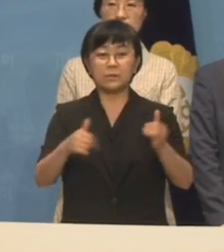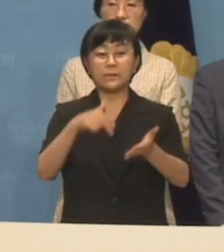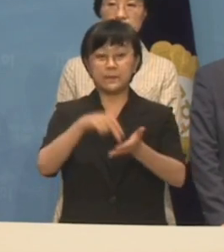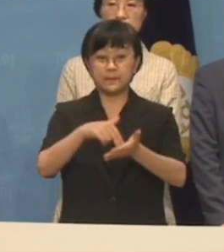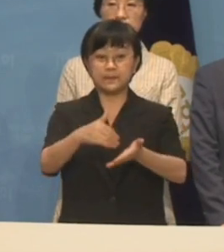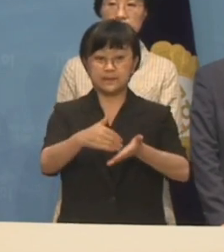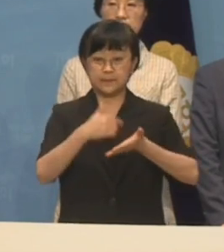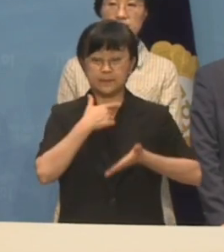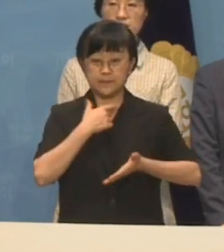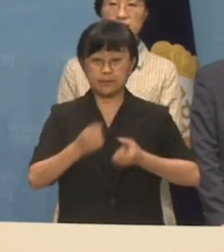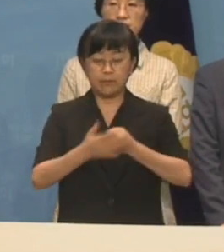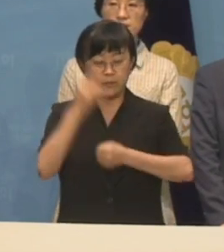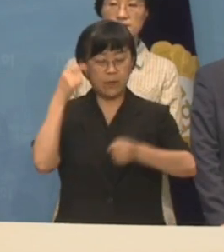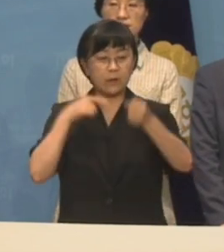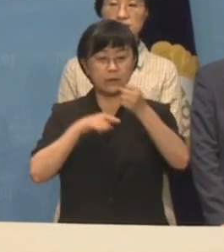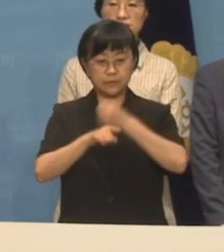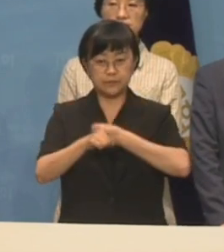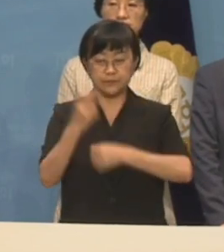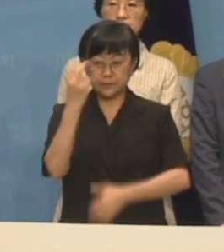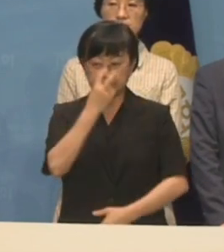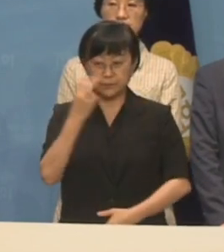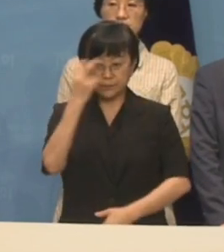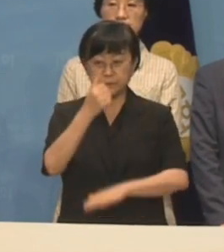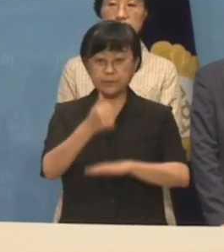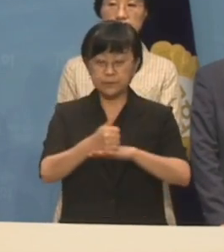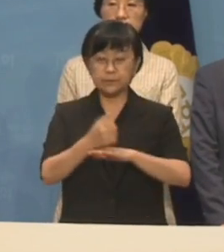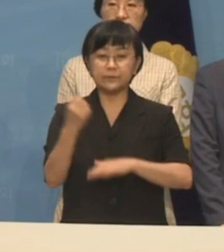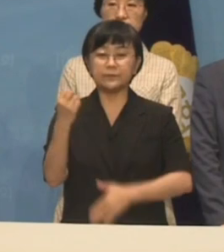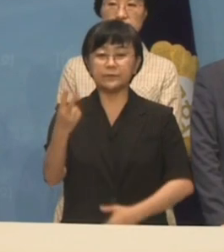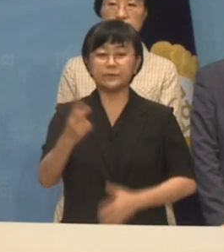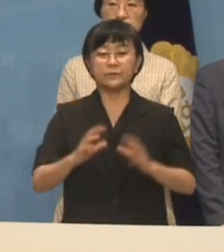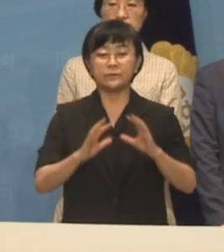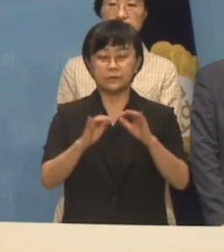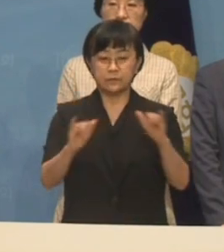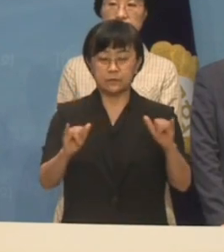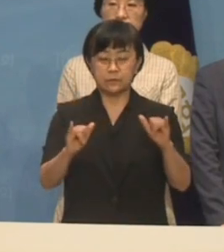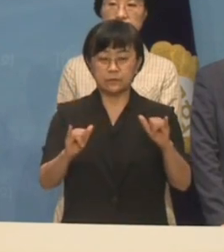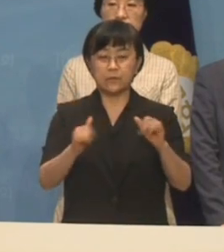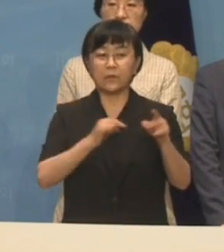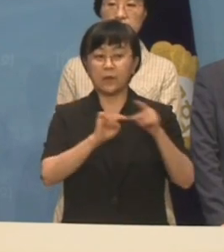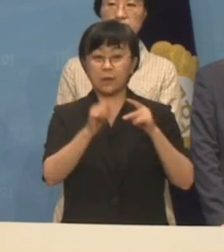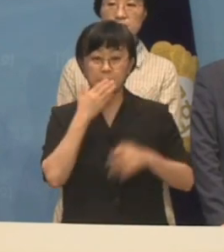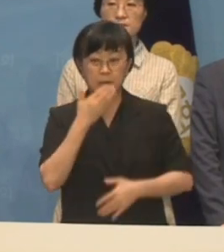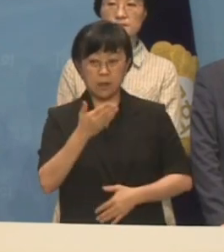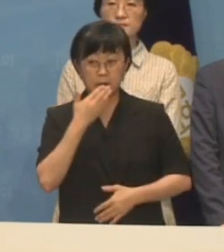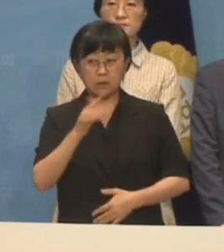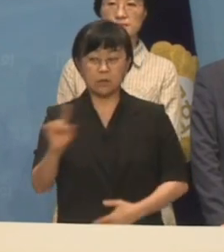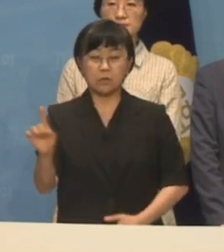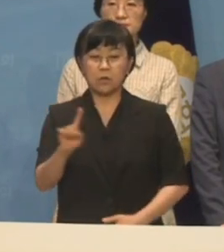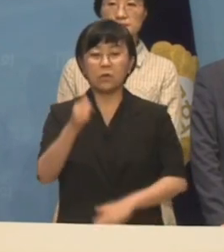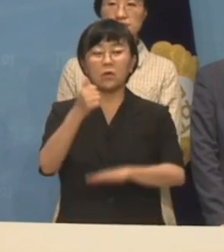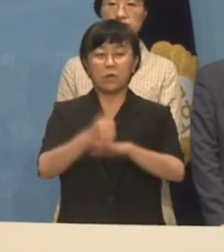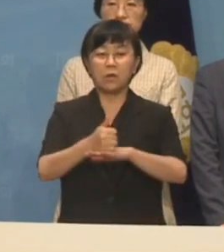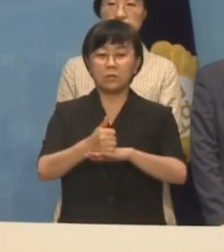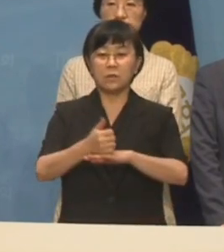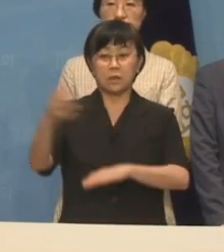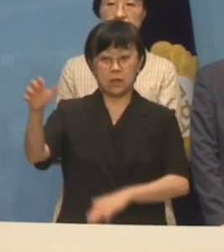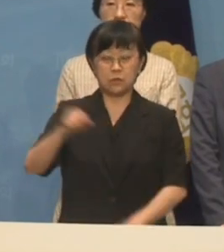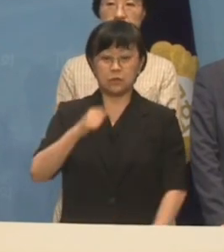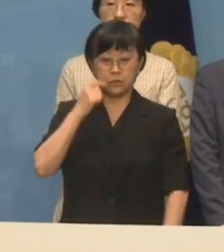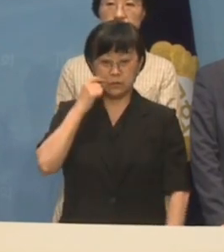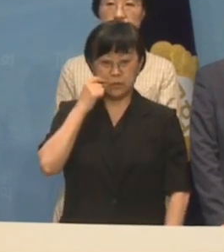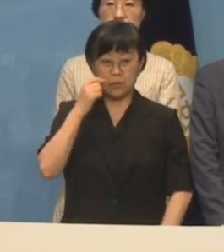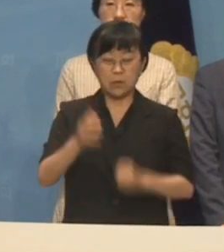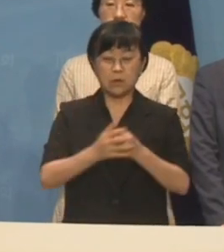요구하고 계시는 과학적인 조사와 그리고 국민들이 납득할 만한 어떠한 결과물도 가져오지